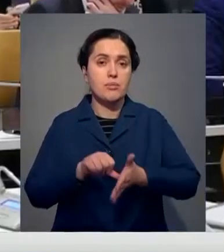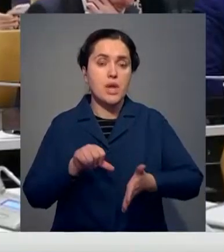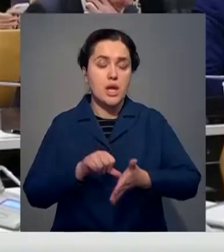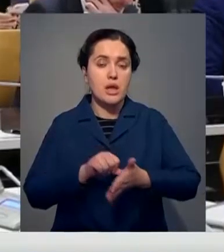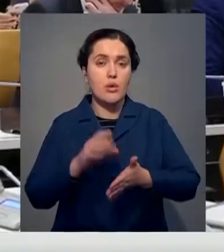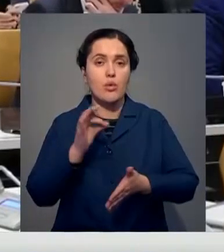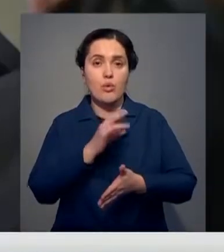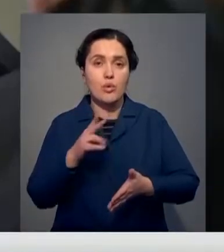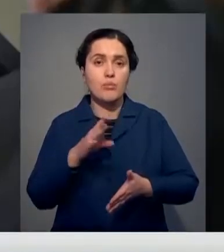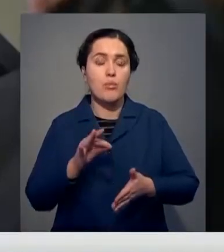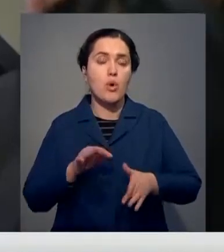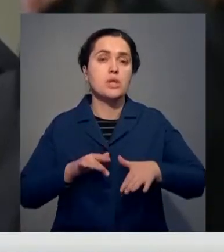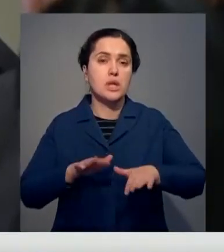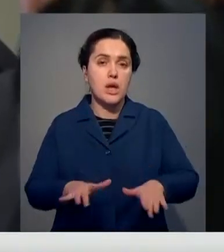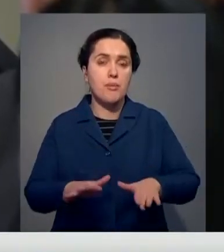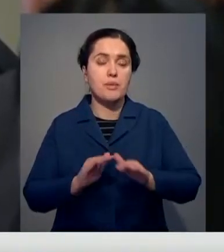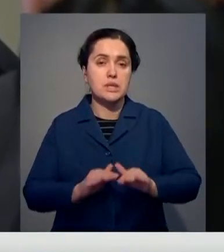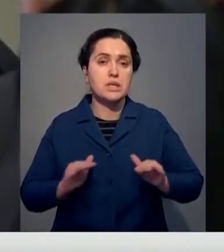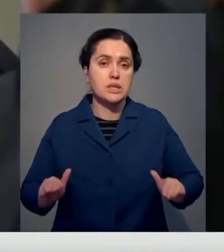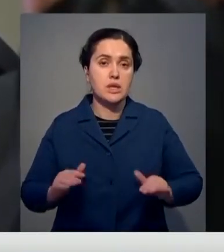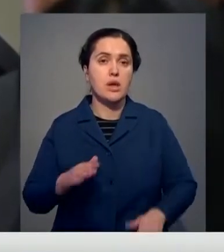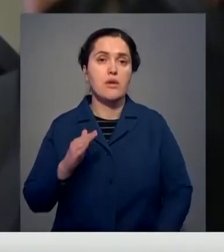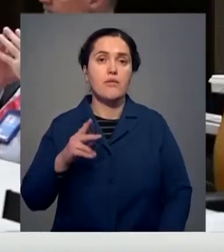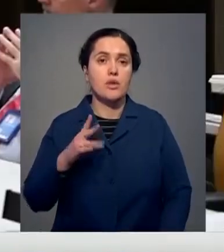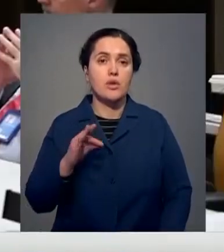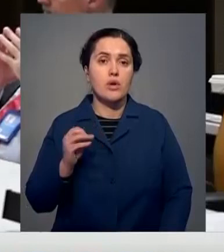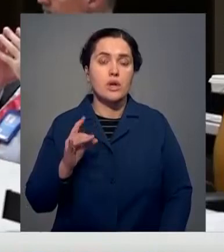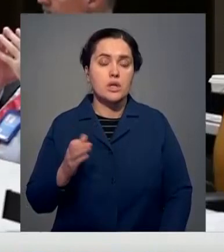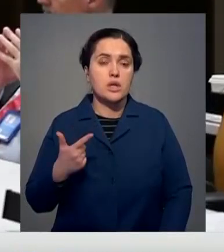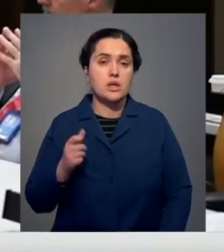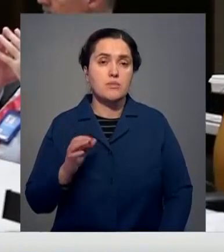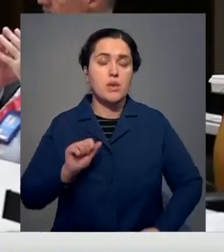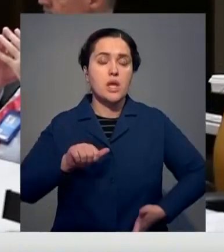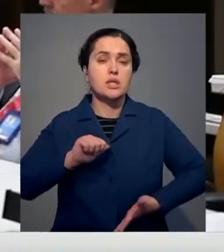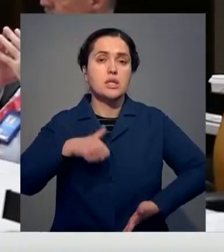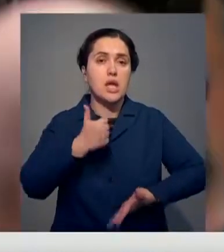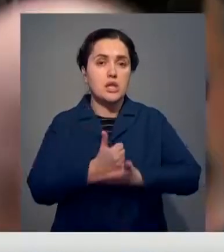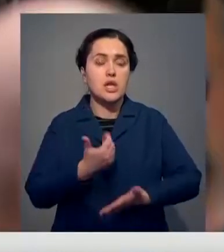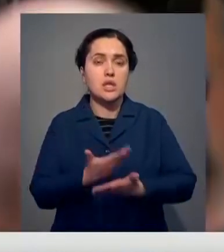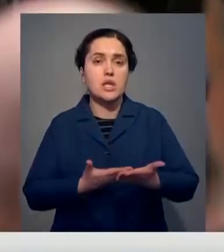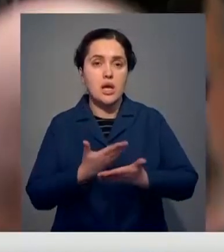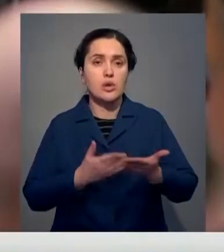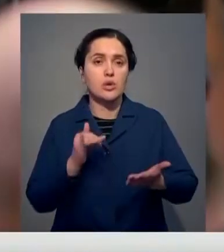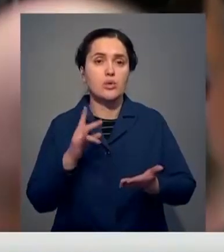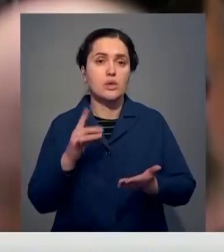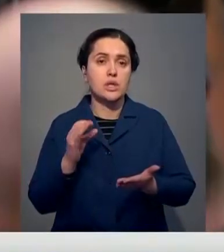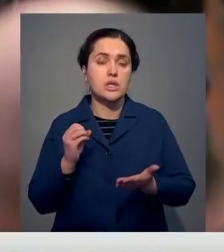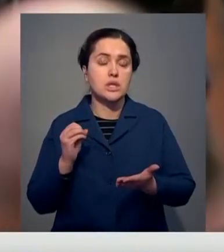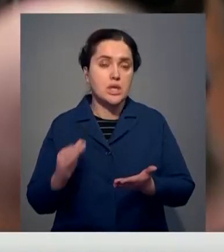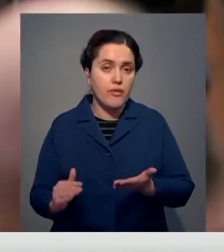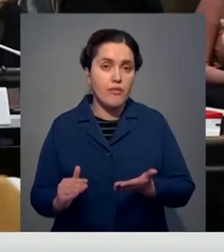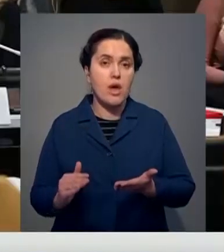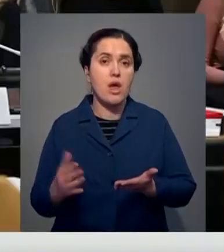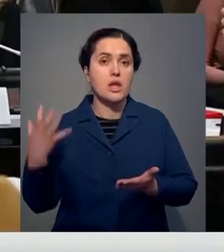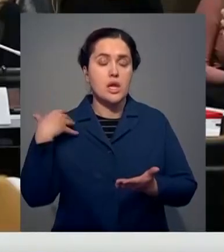ООН по делам детей в вооруженных конфликтах Флоренс Гаспар, старший советник детского фонда ЮНИСЕФ Таша Гил, начальник